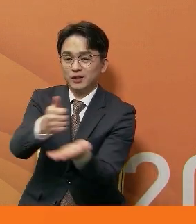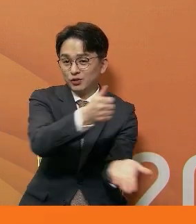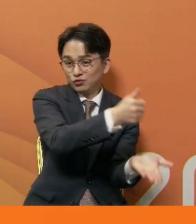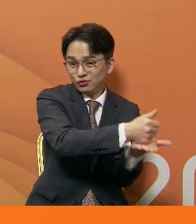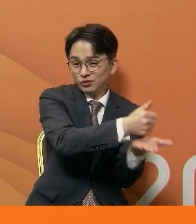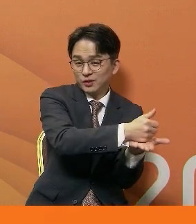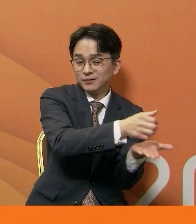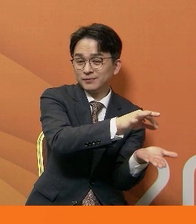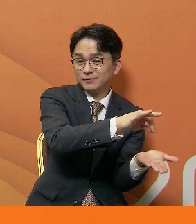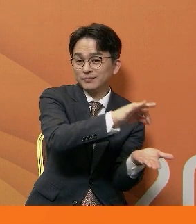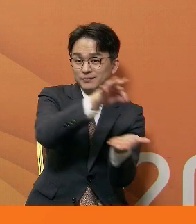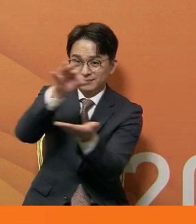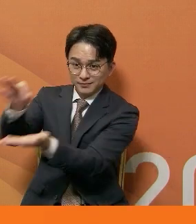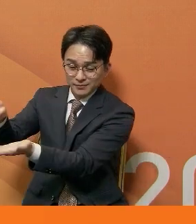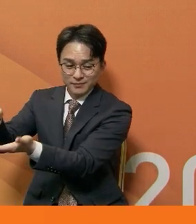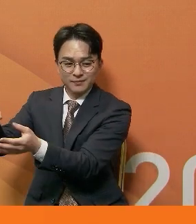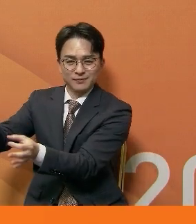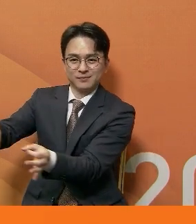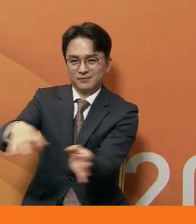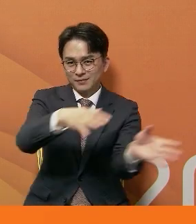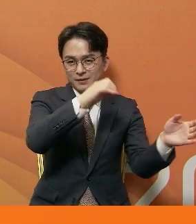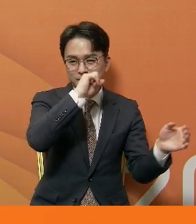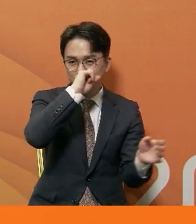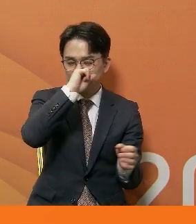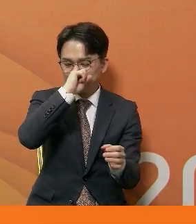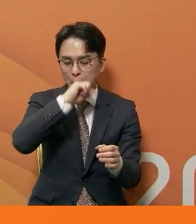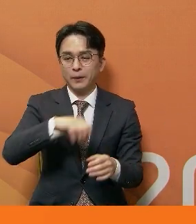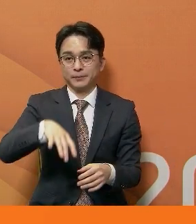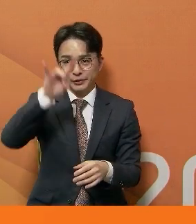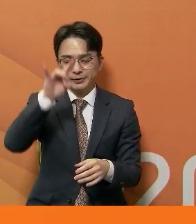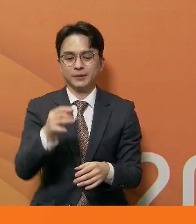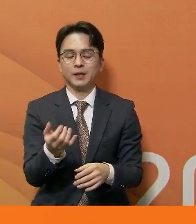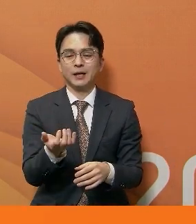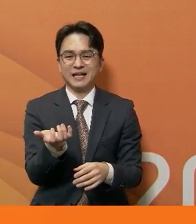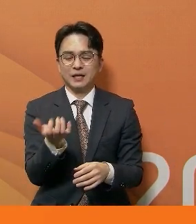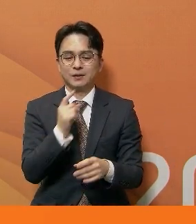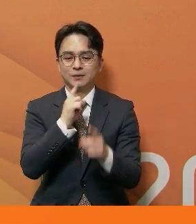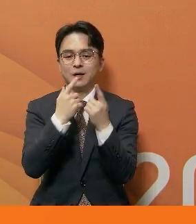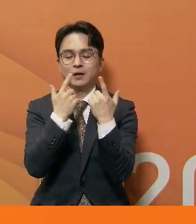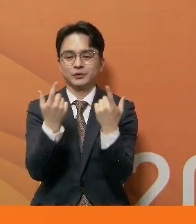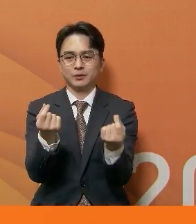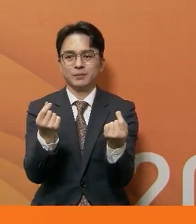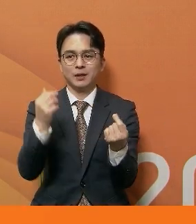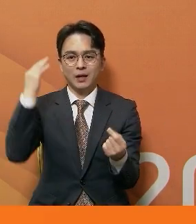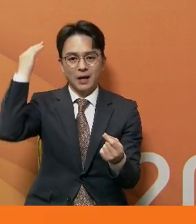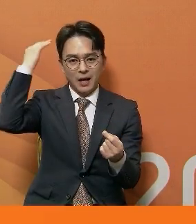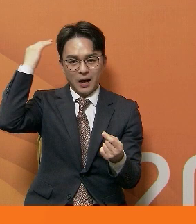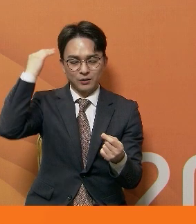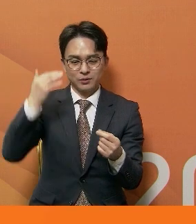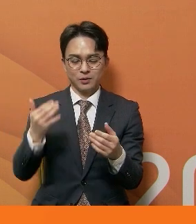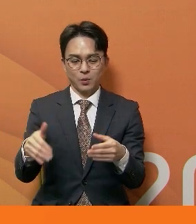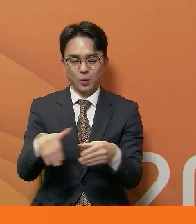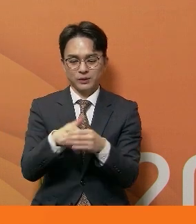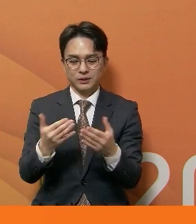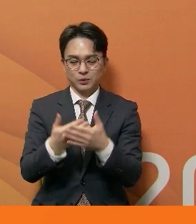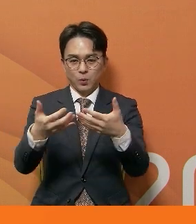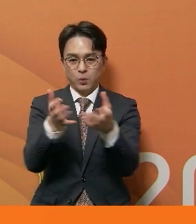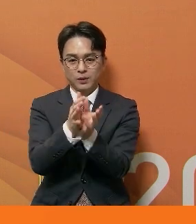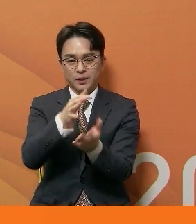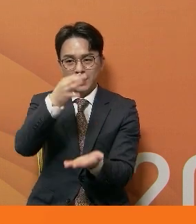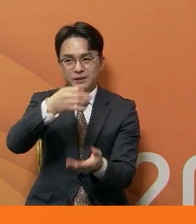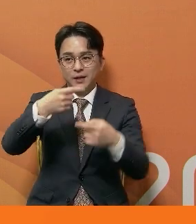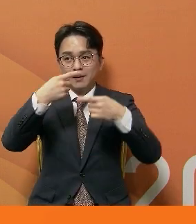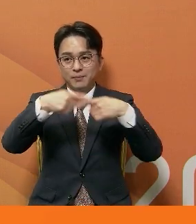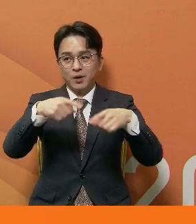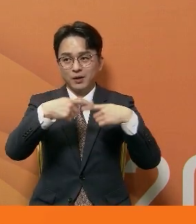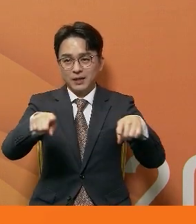구조로 지원을 하고 있습니다 참고로 그 아까 말씀드렸던 것처럼 저희 컨디노니 평가를 통해서 일정